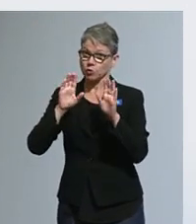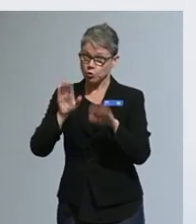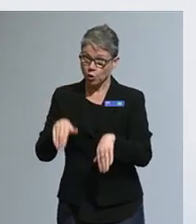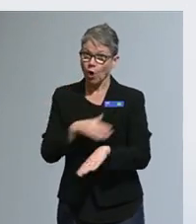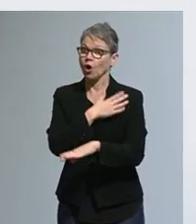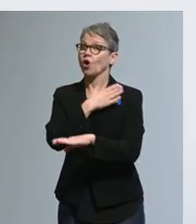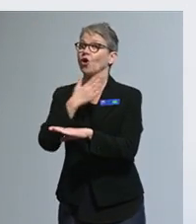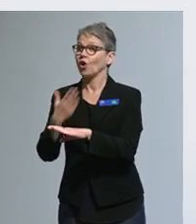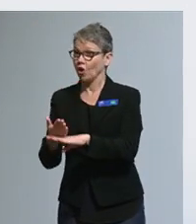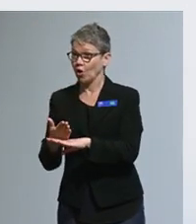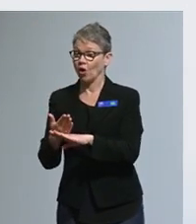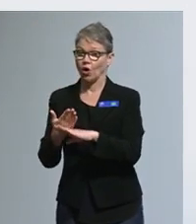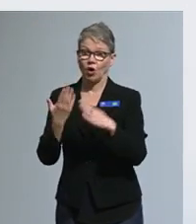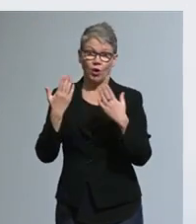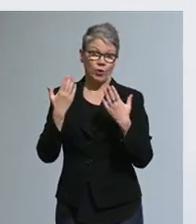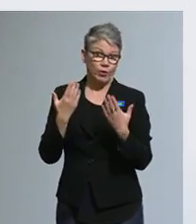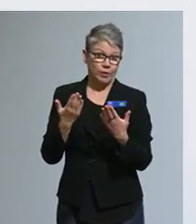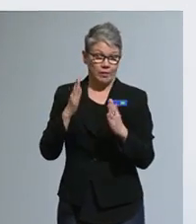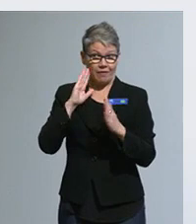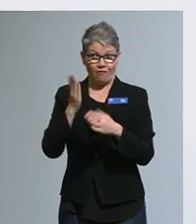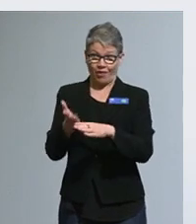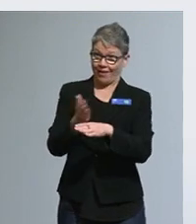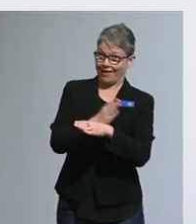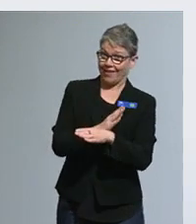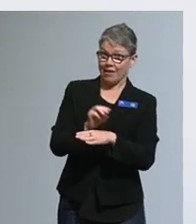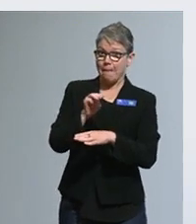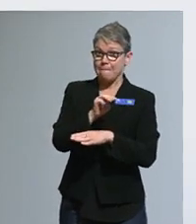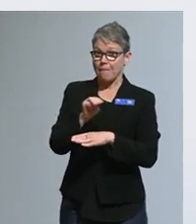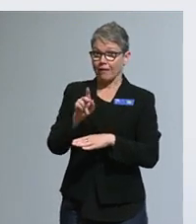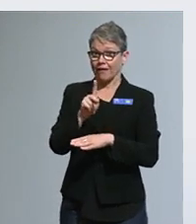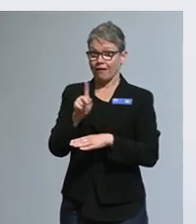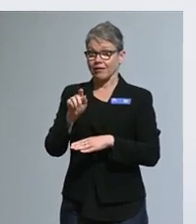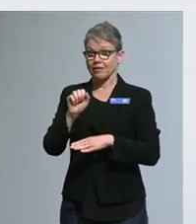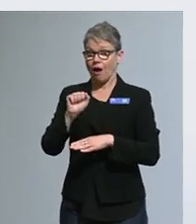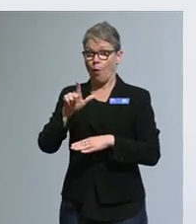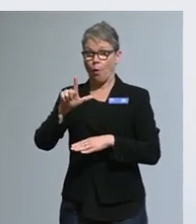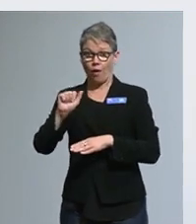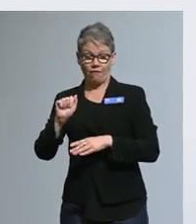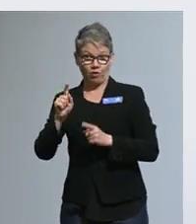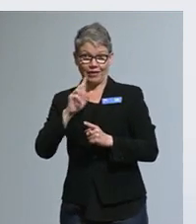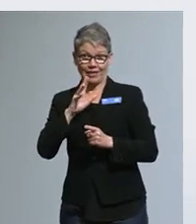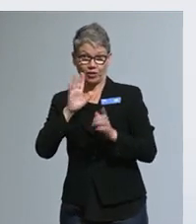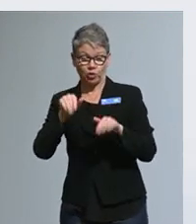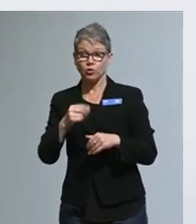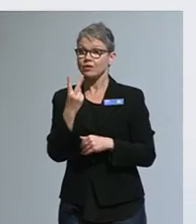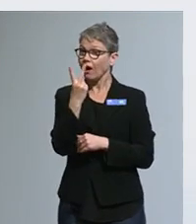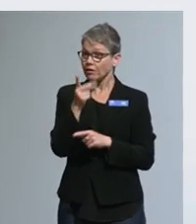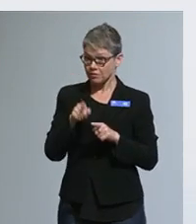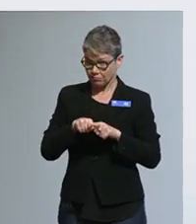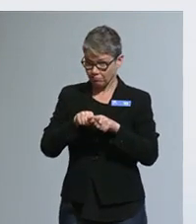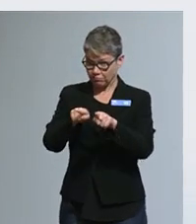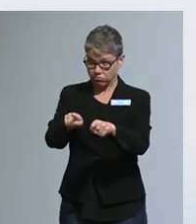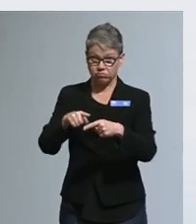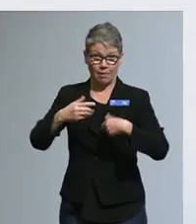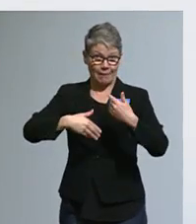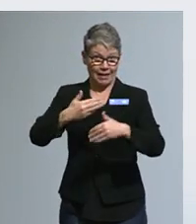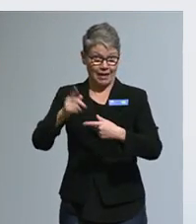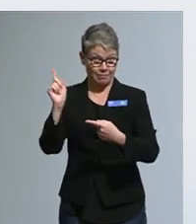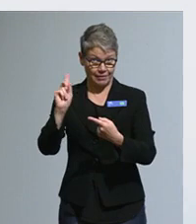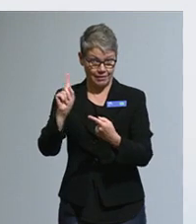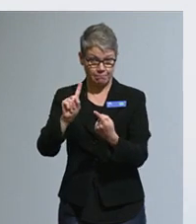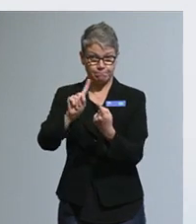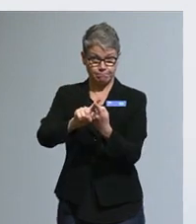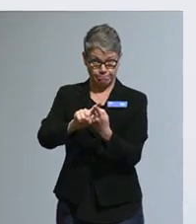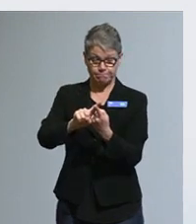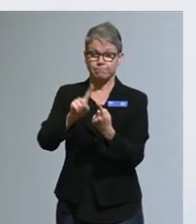käyty. En tiedä, voi olla, että Maria-Kaisa Aula jo kertoikin, mutta kyllä tässä meillä on kaksi asiaa meneillään. Eli toinen on se,